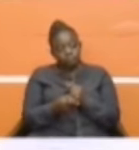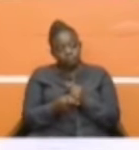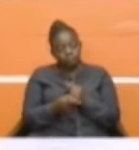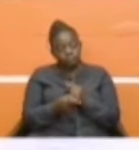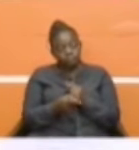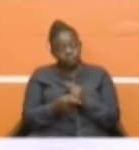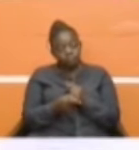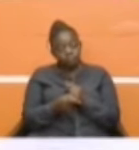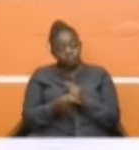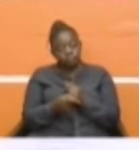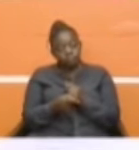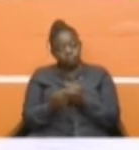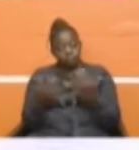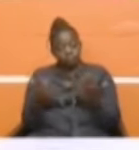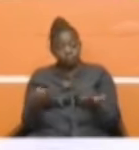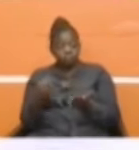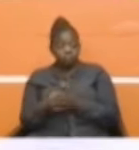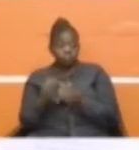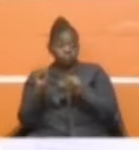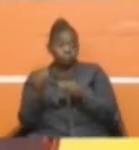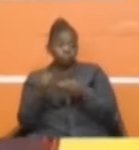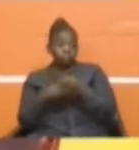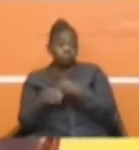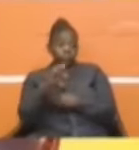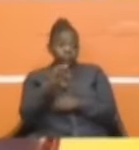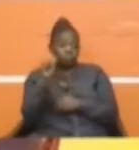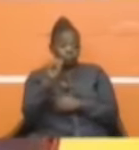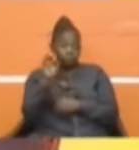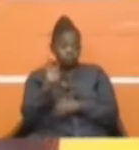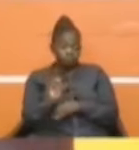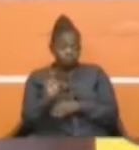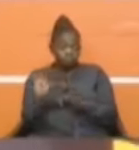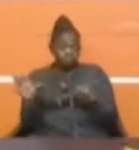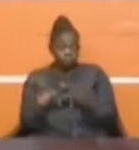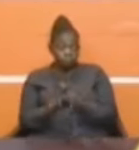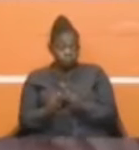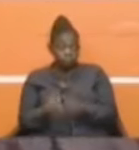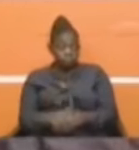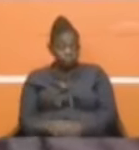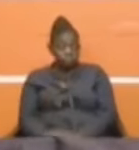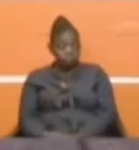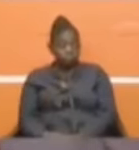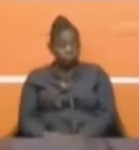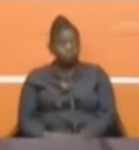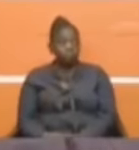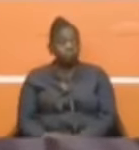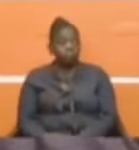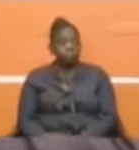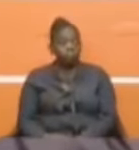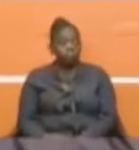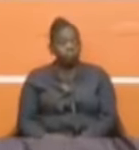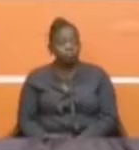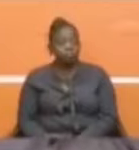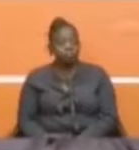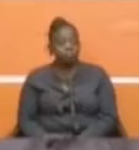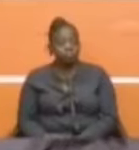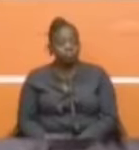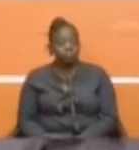1,146 aka kasente kasobola okubulira kesi tera kaya naye isimaire nsuke bakusakidde guli eno lwa Bukedde